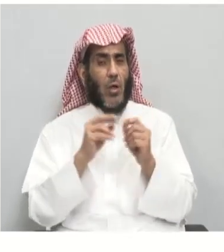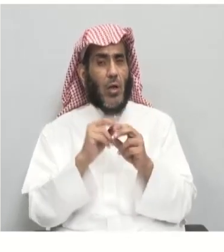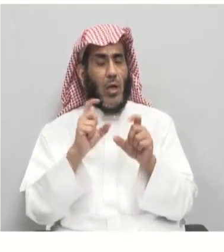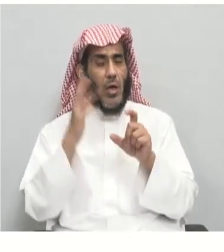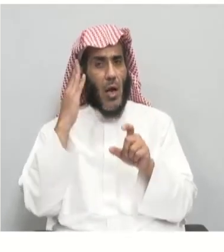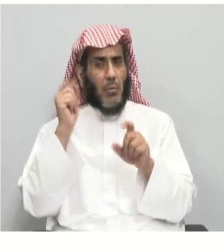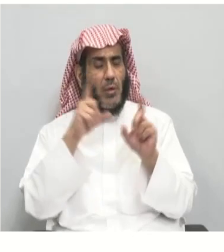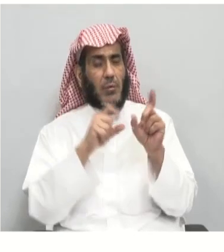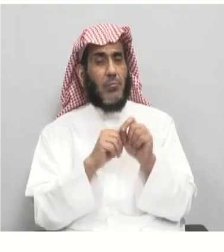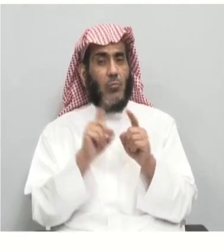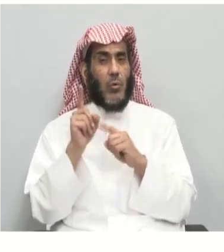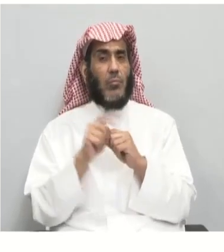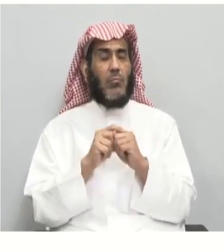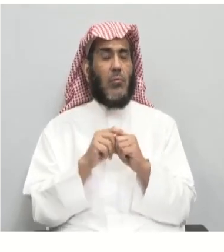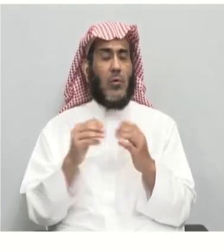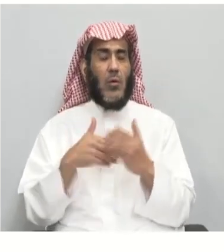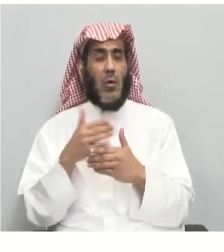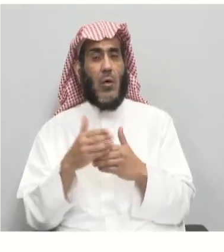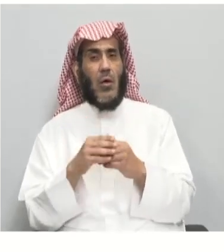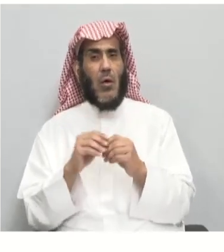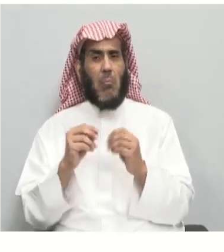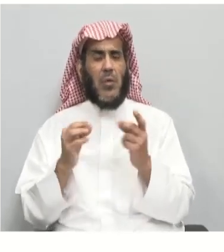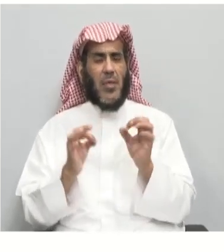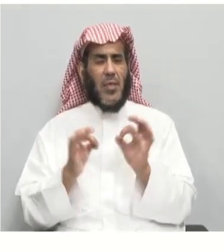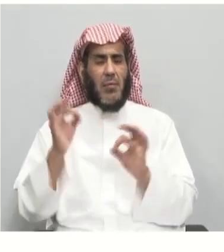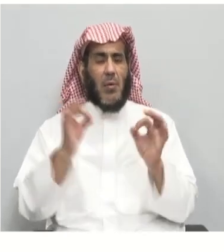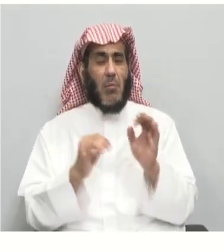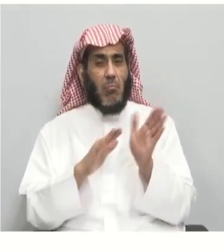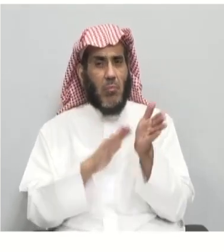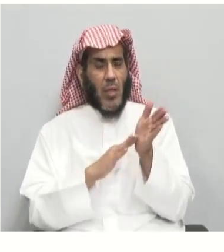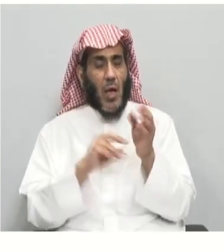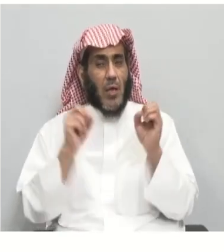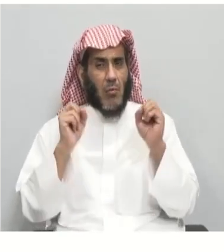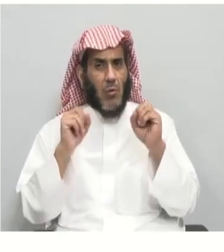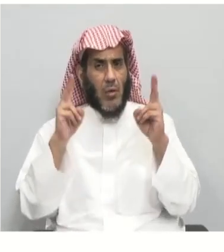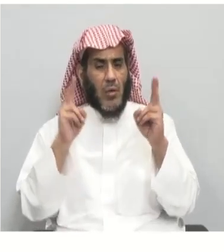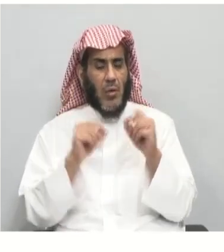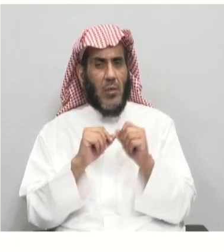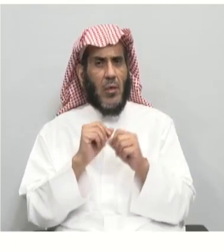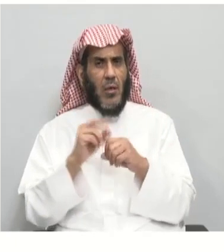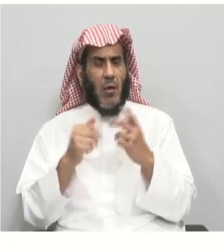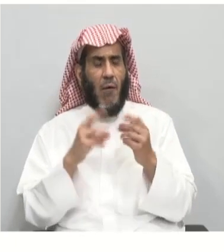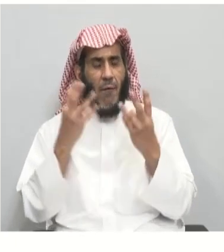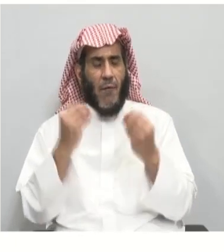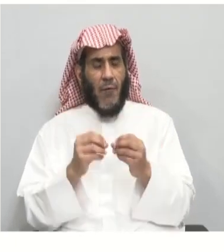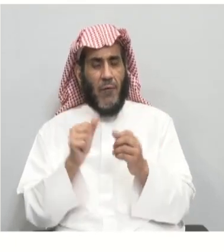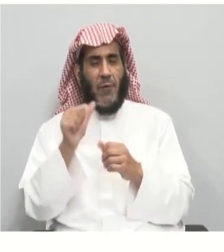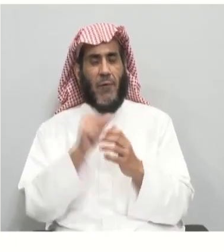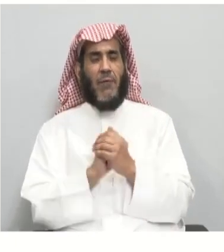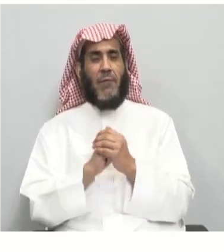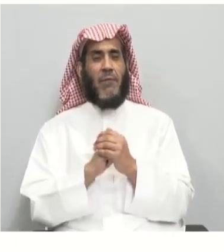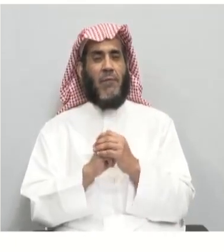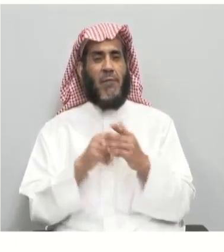الرابط الاتي هنا سوف نقوم بتصميم بطاقه توعويه لترشيد استهلاك الماء